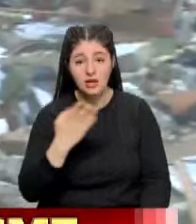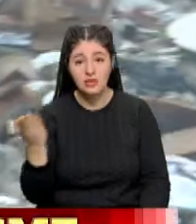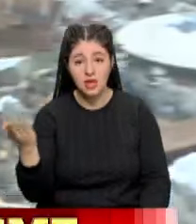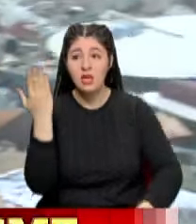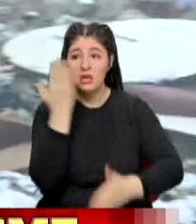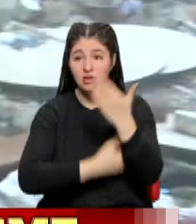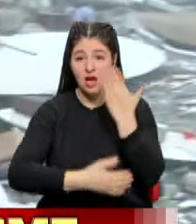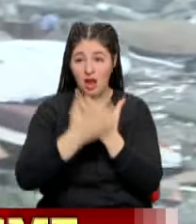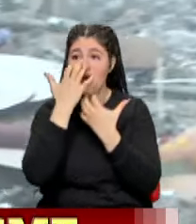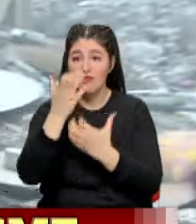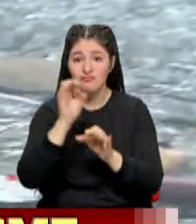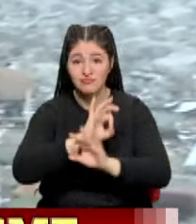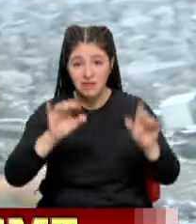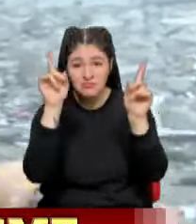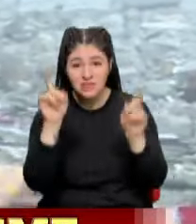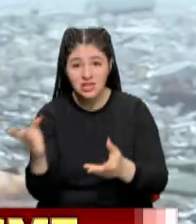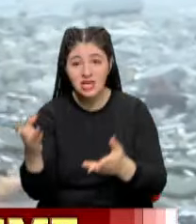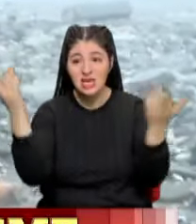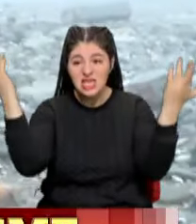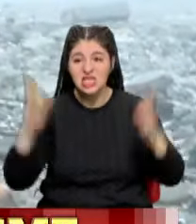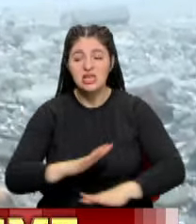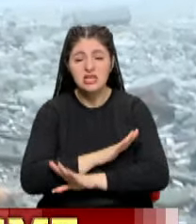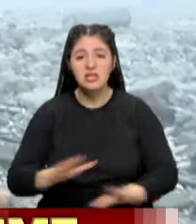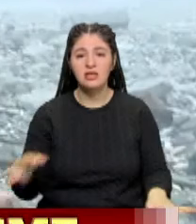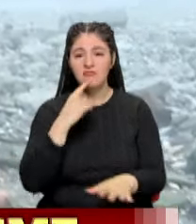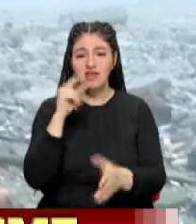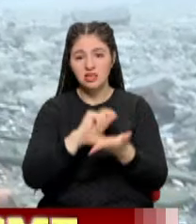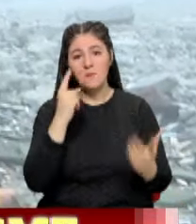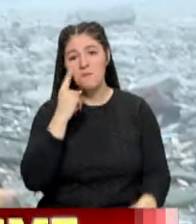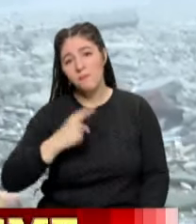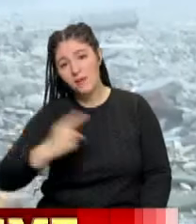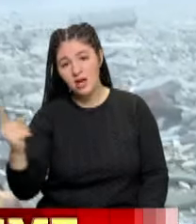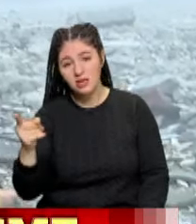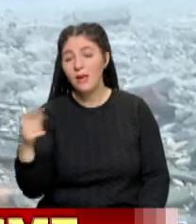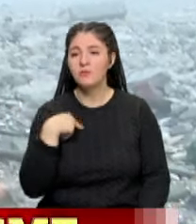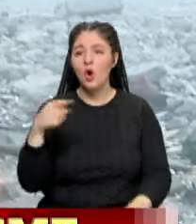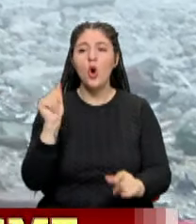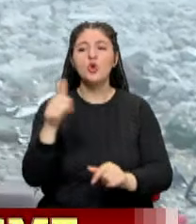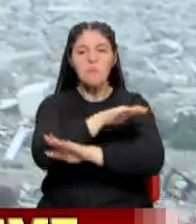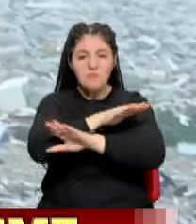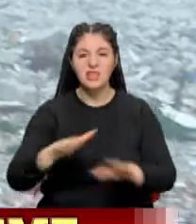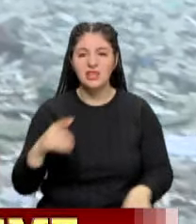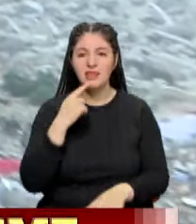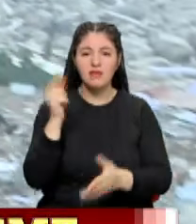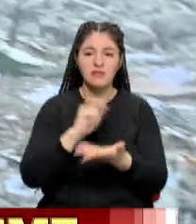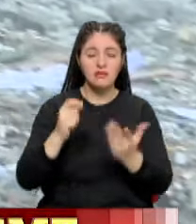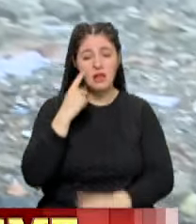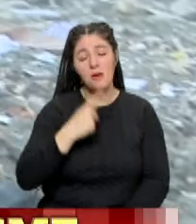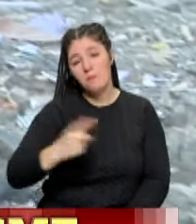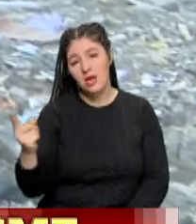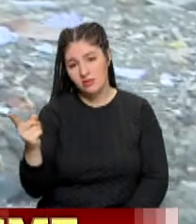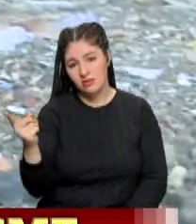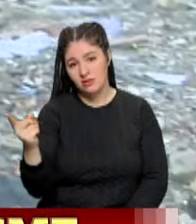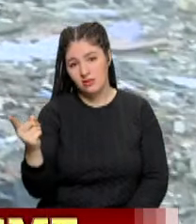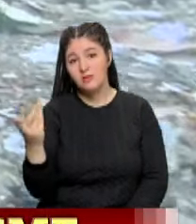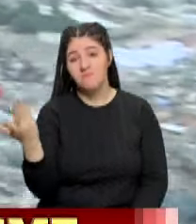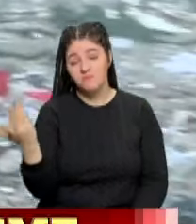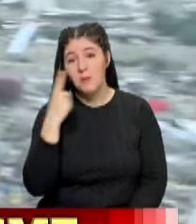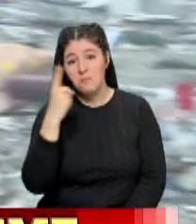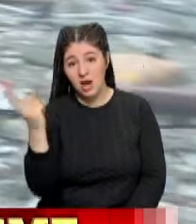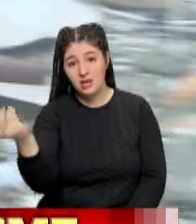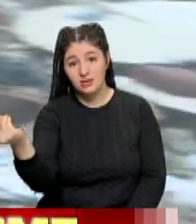Yaralar sarıldı mı sarılmadı mı? Yıkıldık diyen yazılara bakın. İşte biz o gün tükendik diyen yazılara bakın.